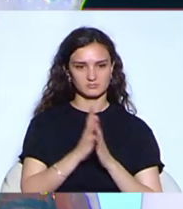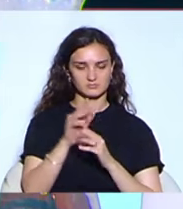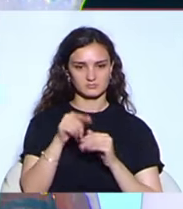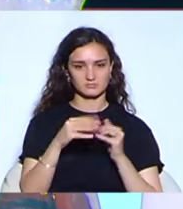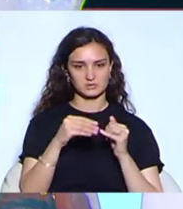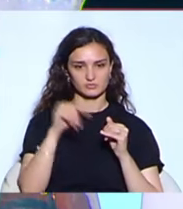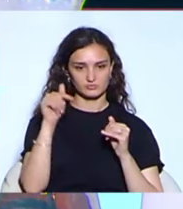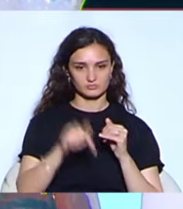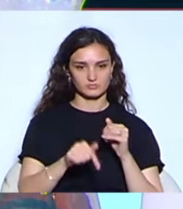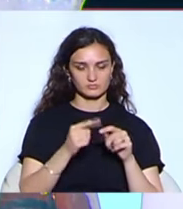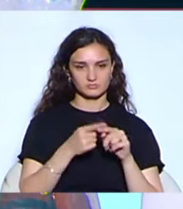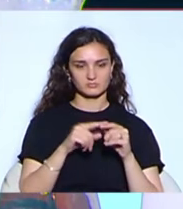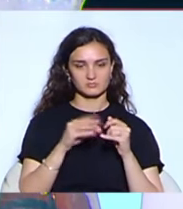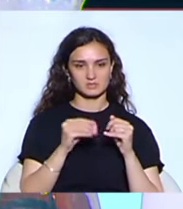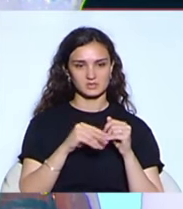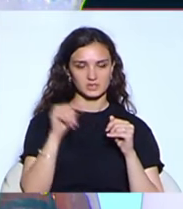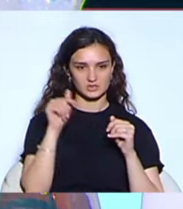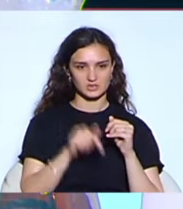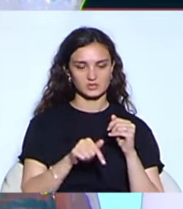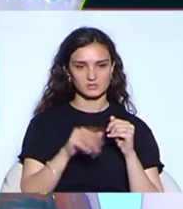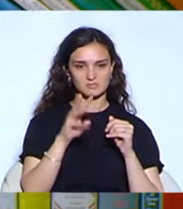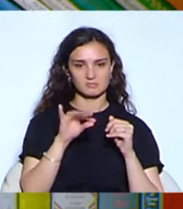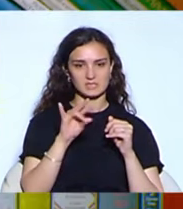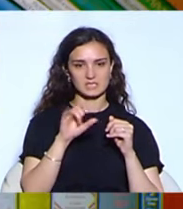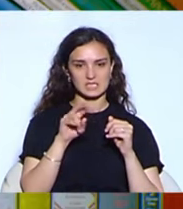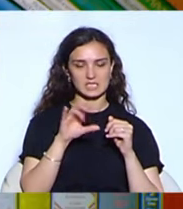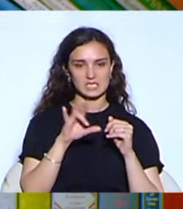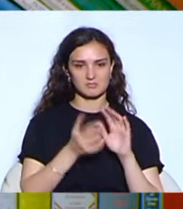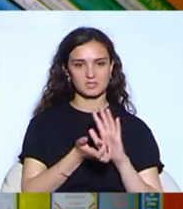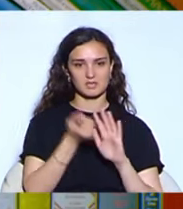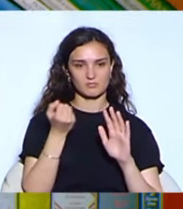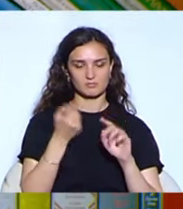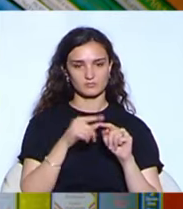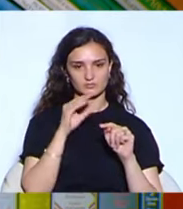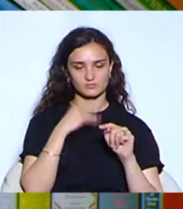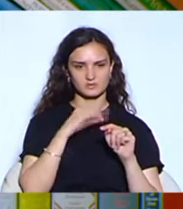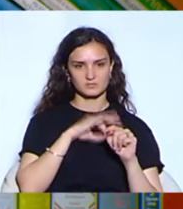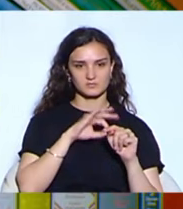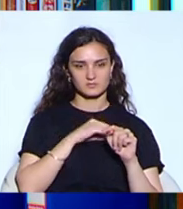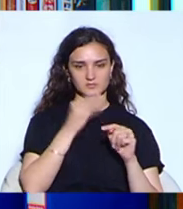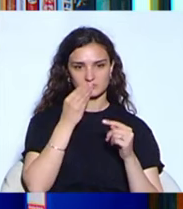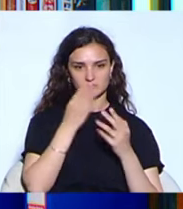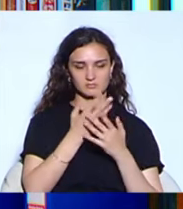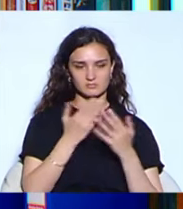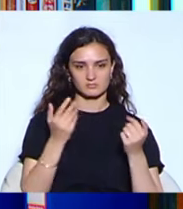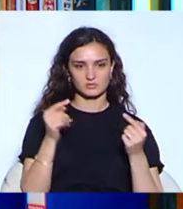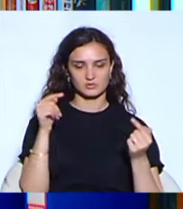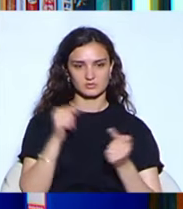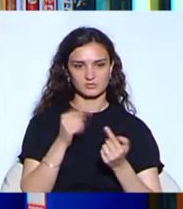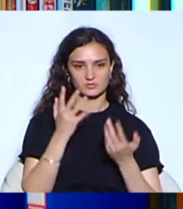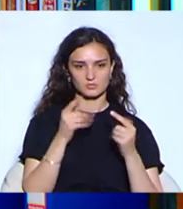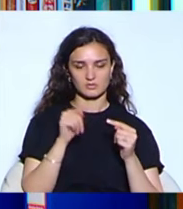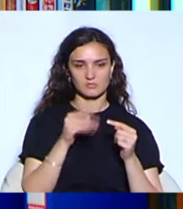მიწის ქვეშ არის და შესაბამისად მიწაში არსებული მინერალები მათ ამოაქვთ, როდესაც ჩვენ გამოვიყენებთ საკვებ პროდუქტებად. შესაბამისად